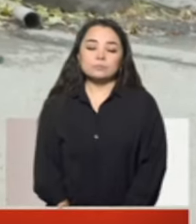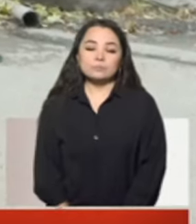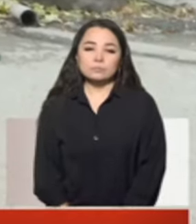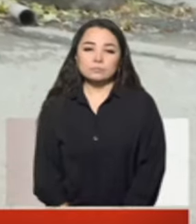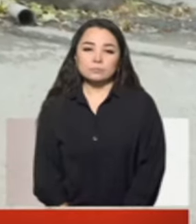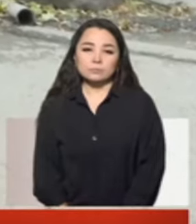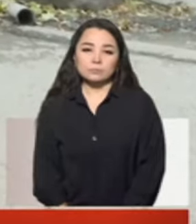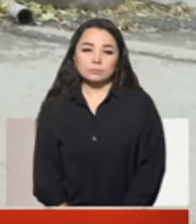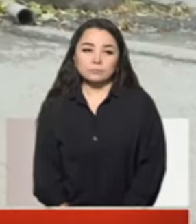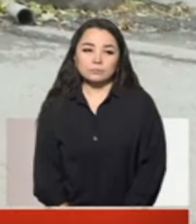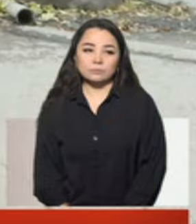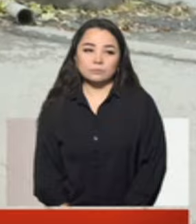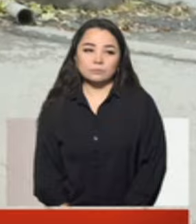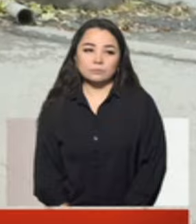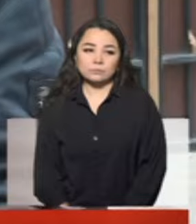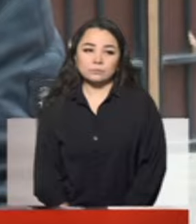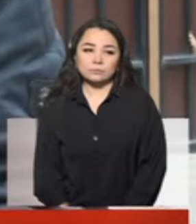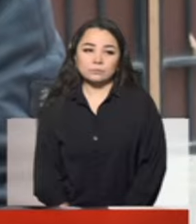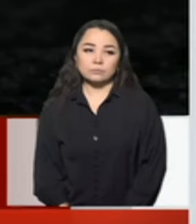Қуаныш, ұлттық арна, Алматы.